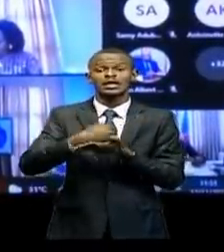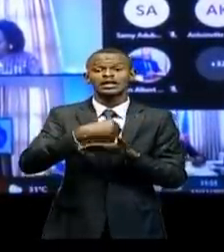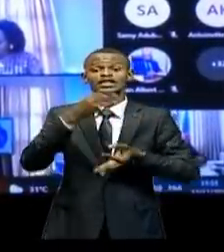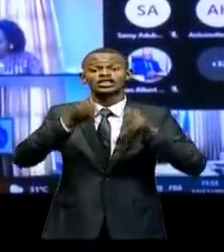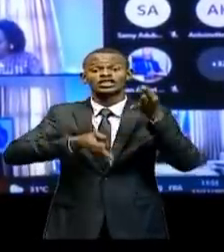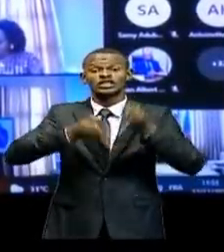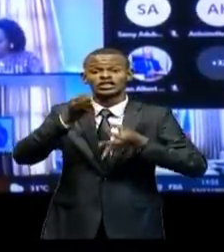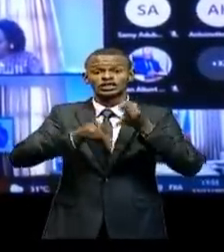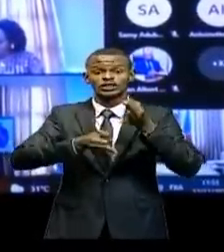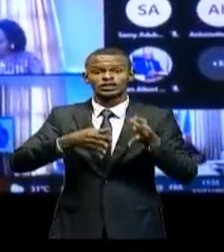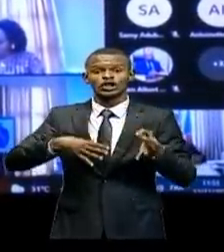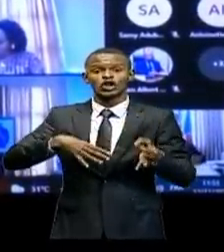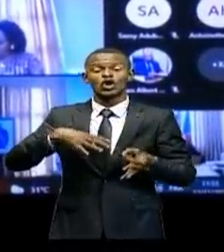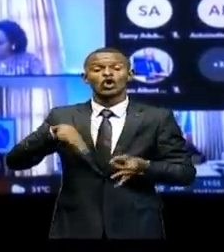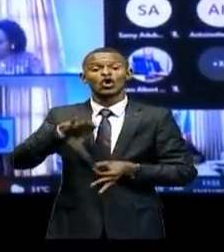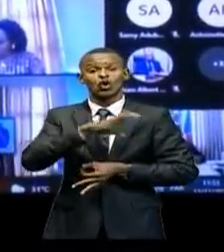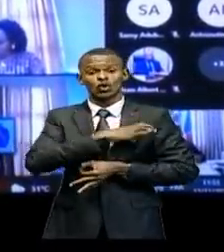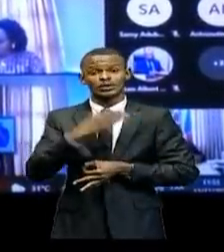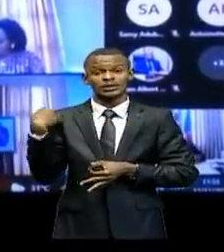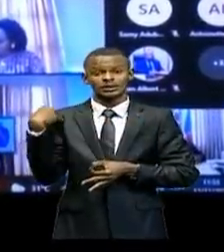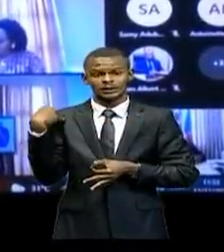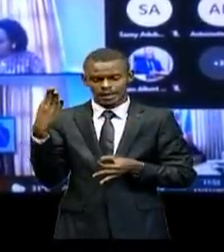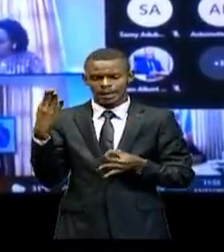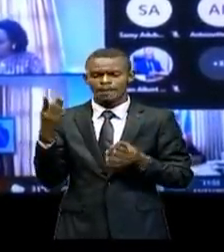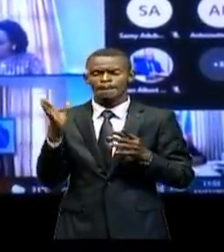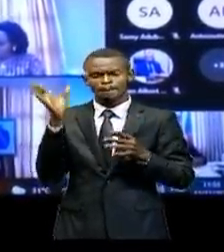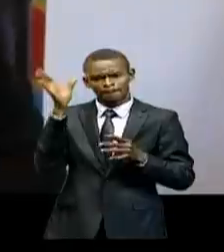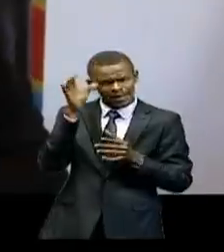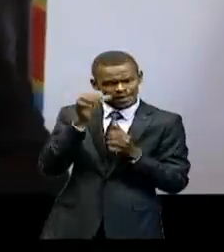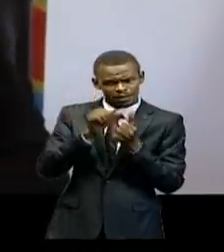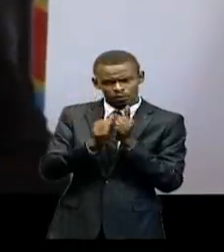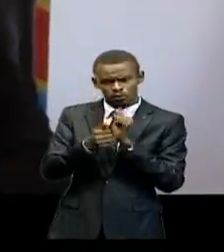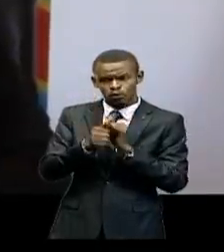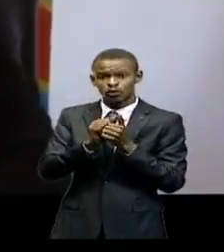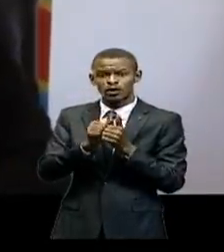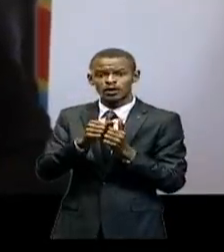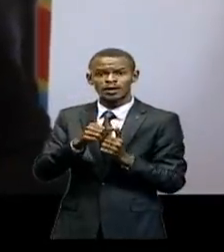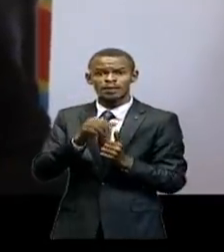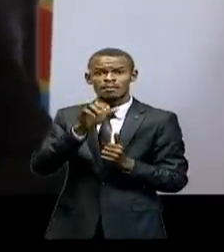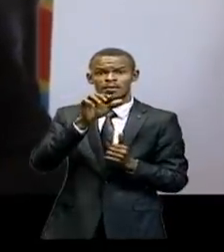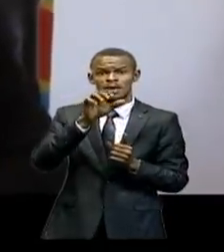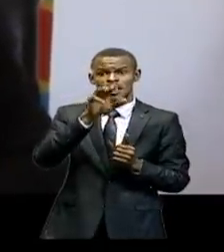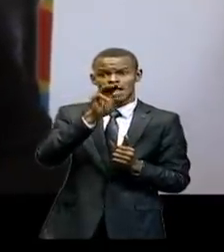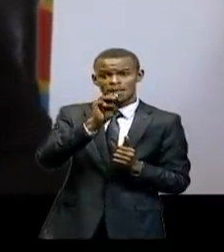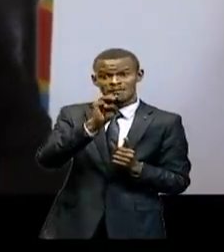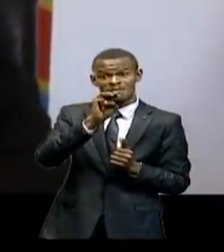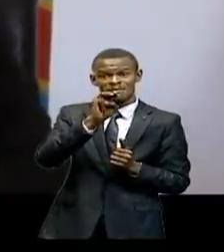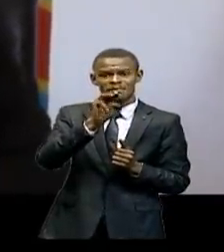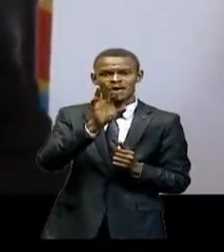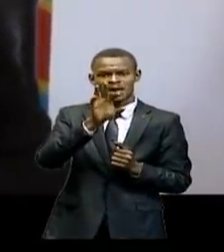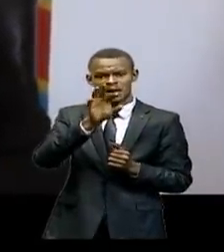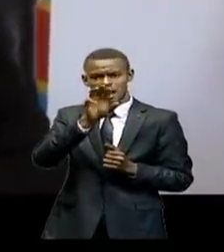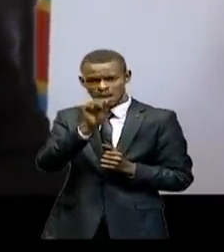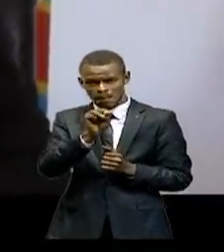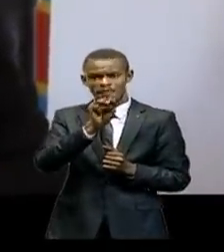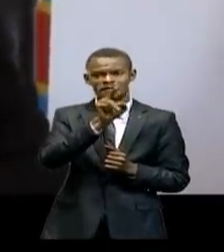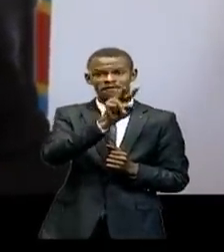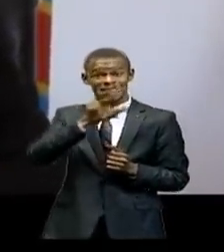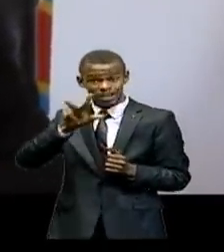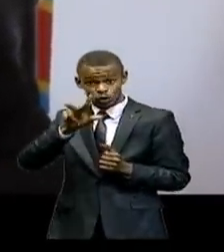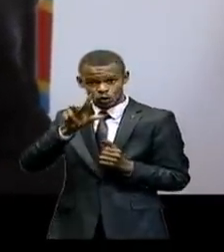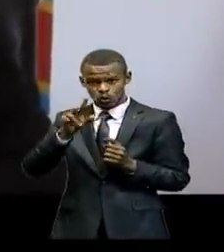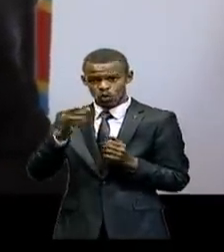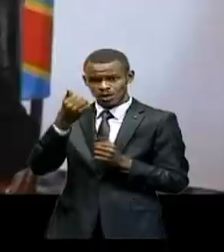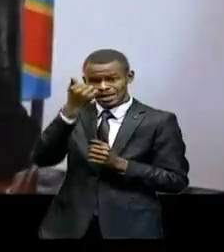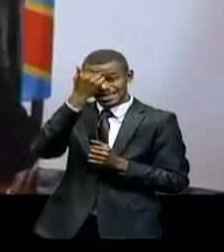commentaires après l'attaque et la prise de certaines localités par les éléments ex-M23 au Nord Kivu, des réactions, des satisfactions